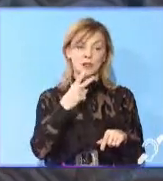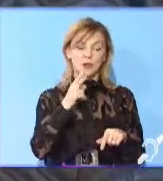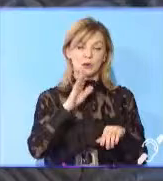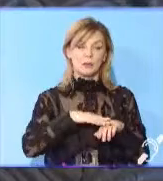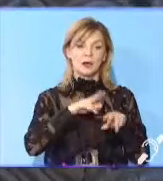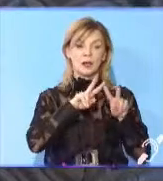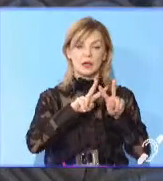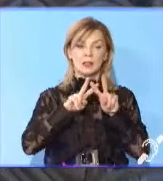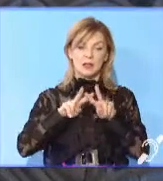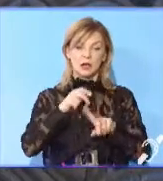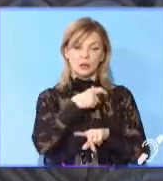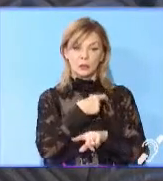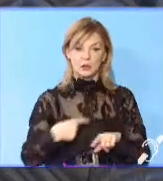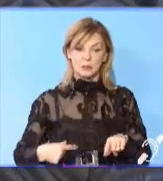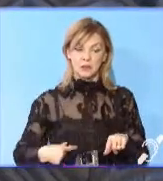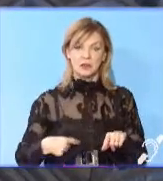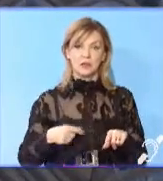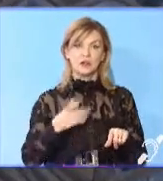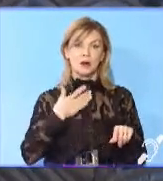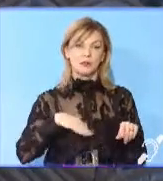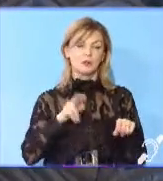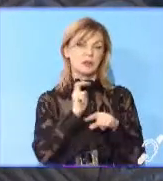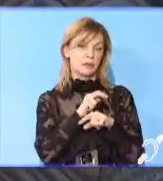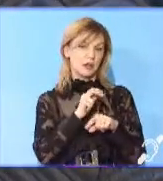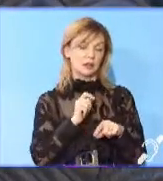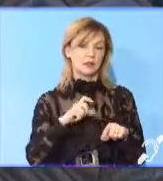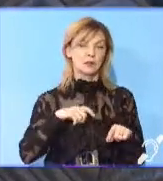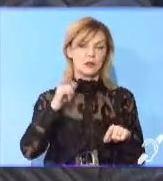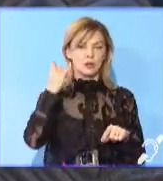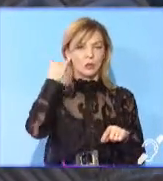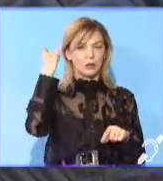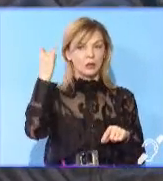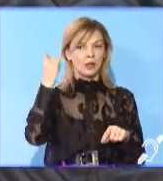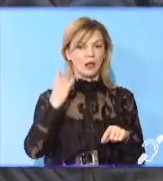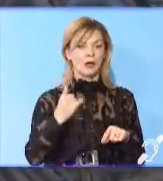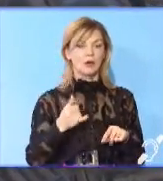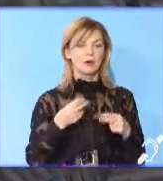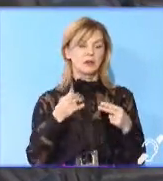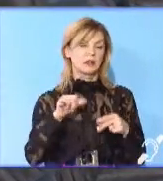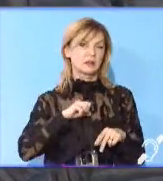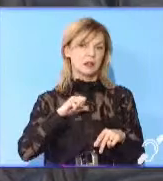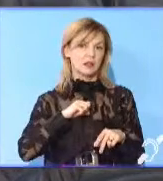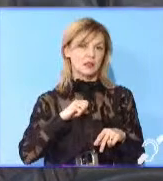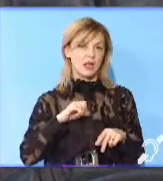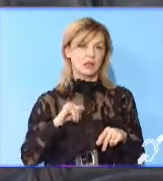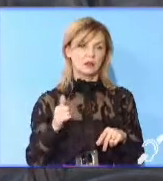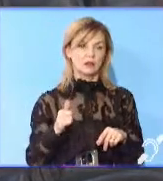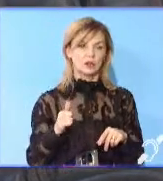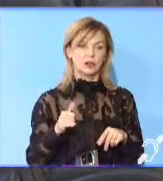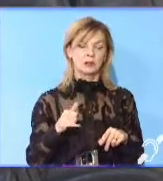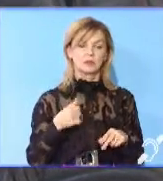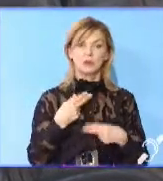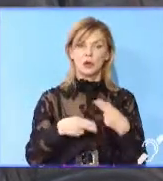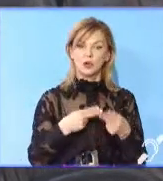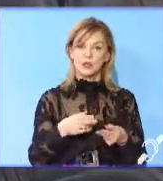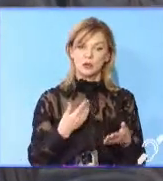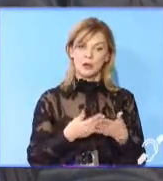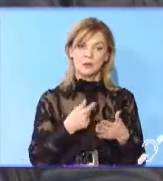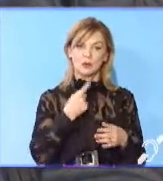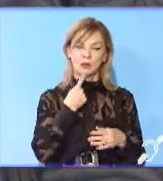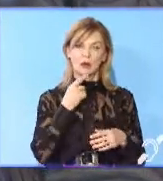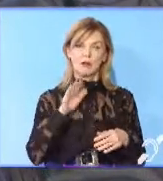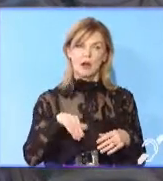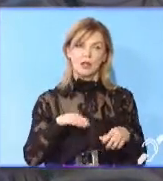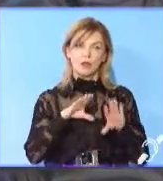Craiova, am văzut și imediat m-am înscris la acest tur. Mi se pare o idee foarte interesantă și foarte utilă. Craiova are